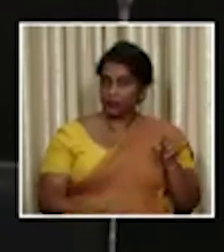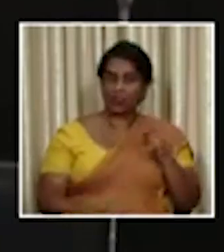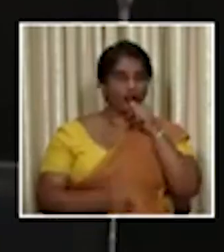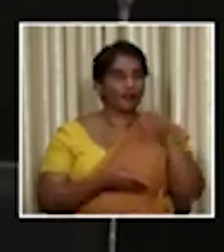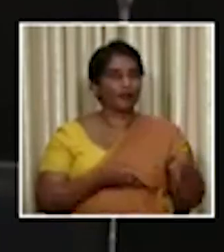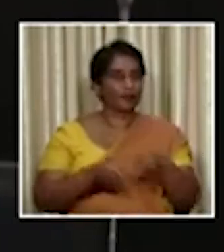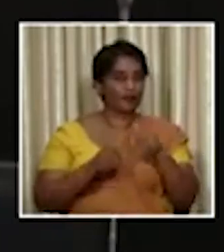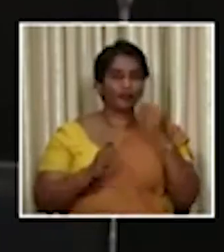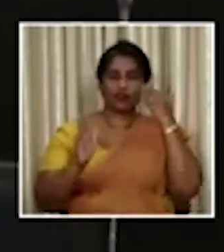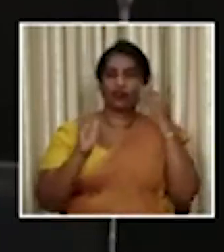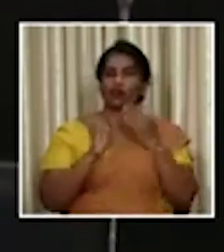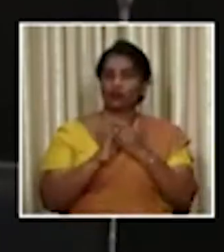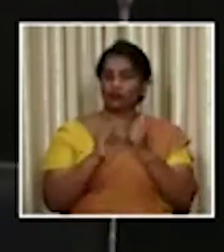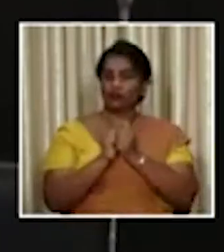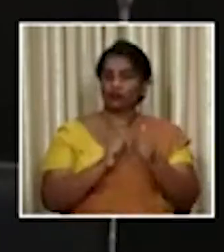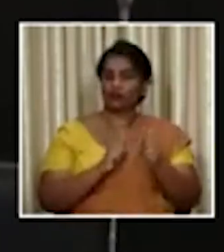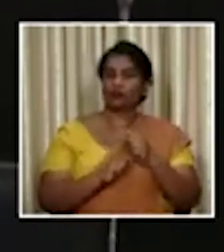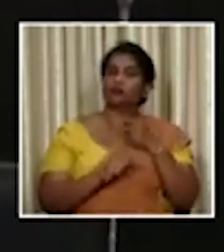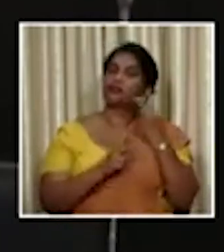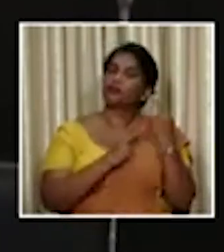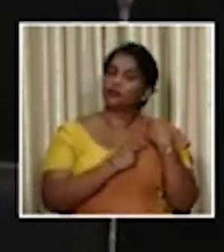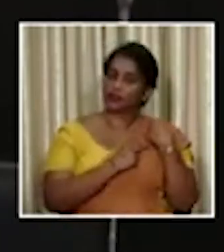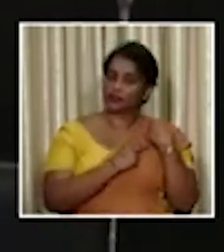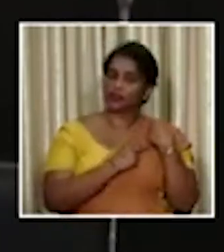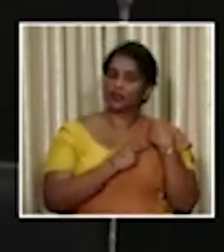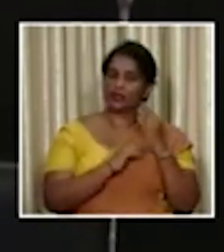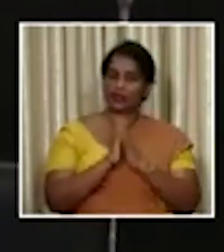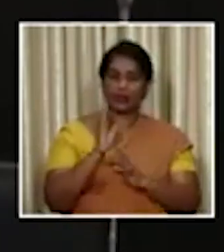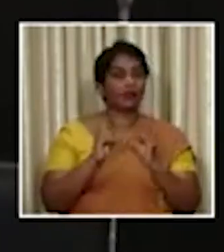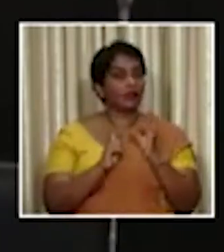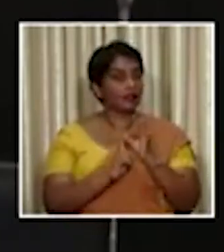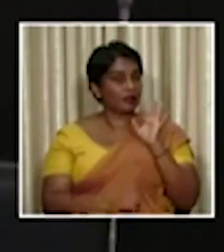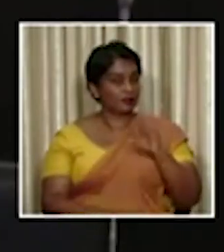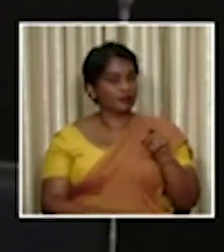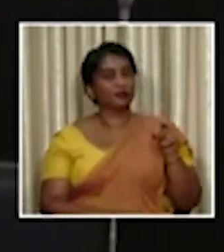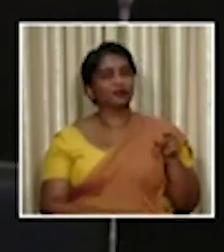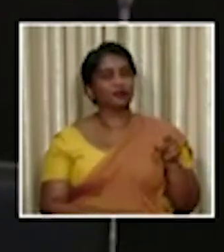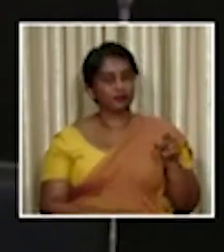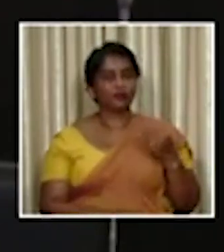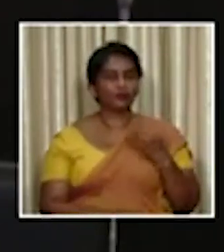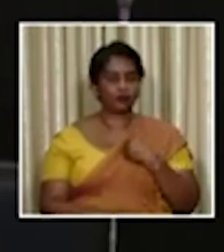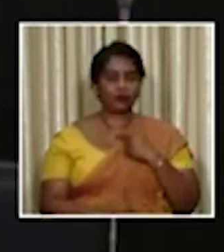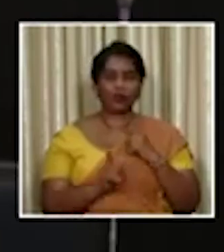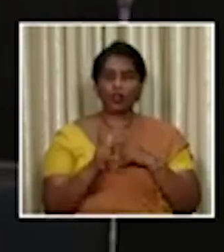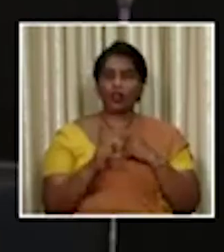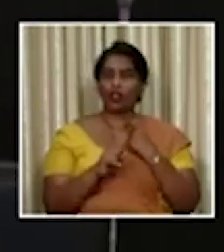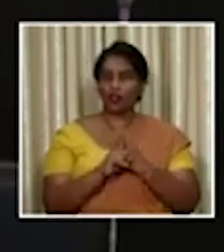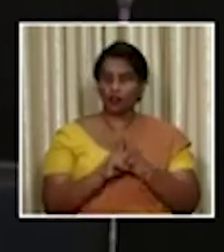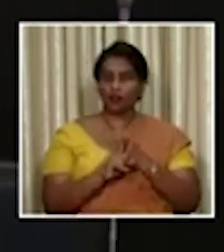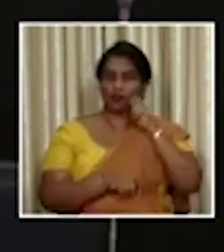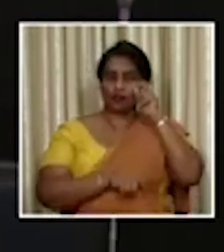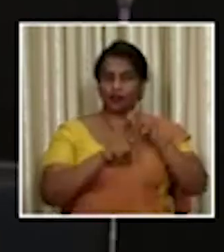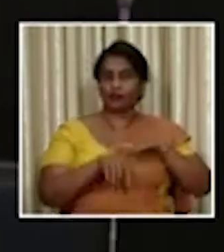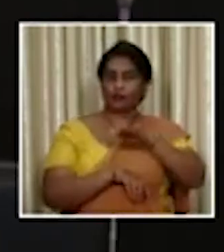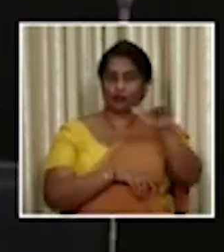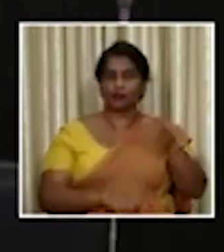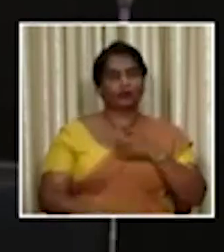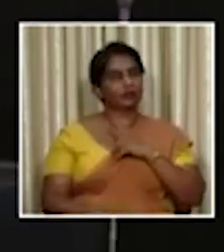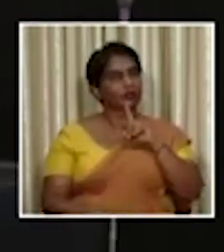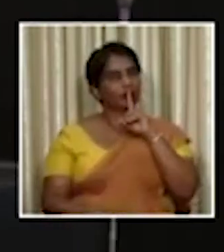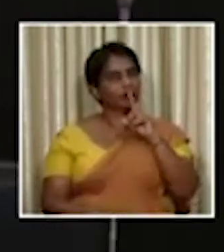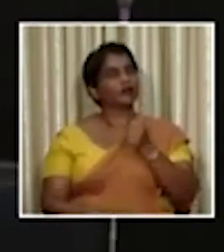லால்கந்த தெரிவித்துள்ளார் நாடாளுமன்றில் உரையாற்றியபோது அவர் இதனை குறிப்பிட்டுள்ளார் விவசாய நிலங்களில் வனவிலங்குகளினால் ஏற்படக்கூடிய